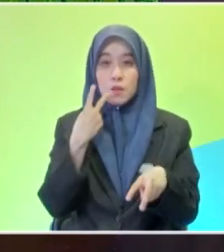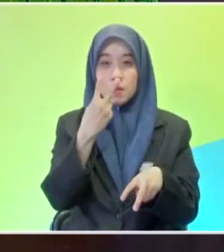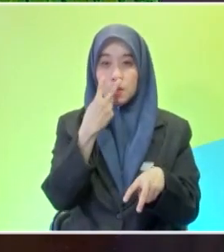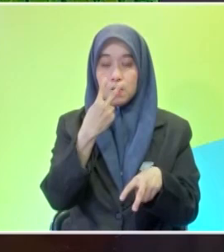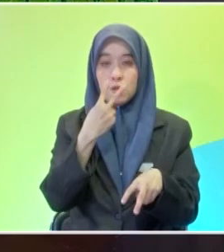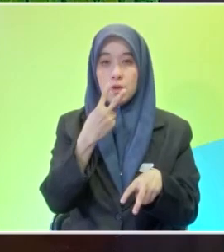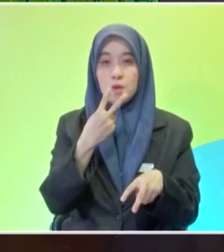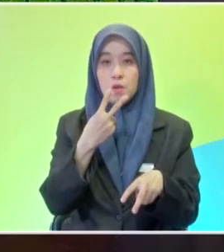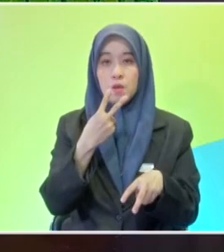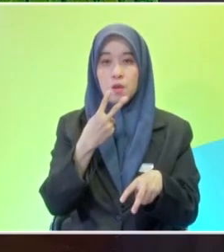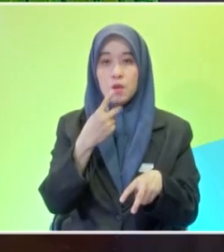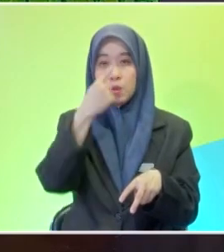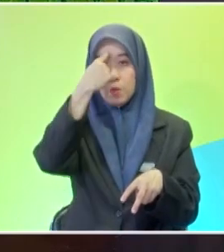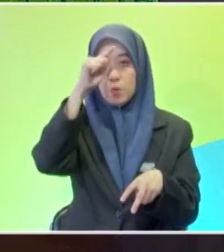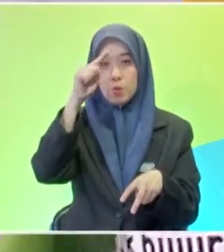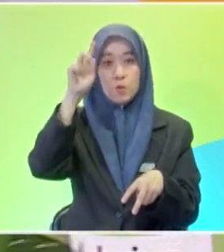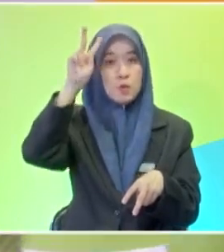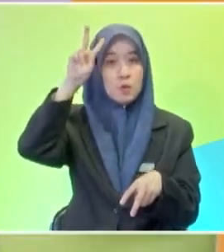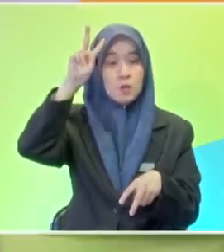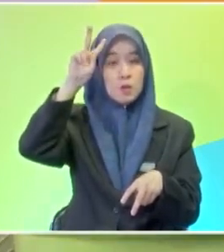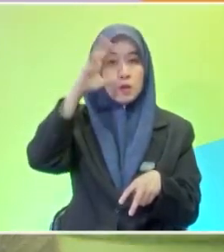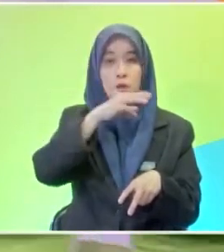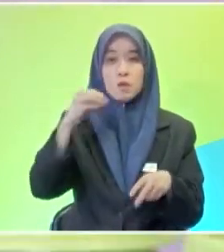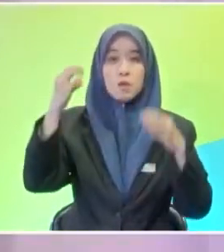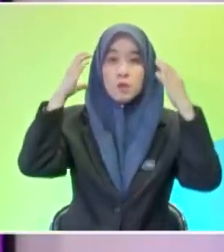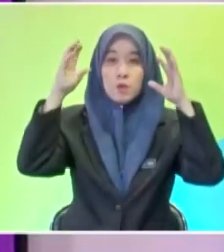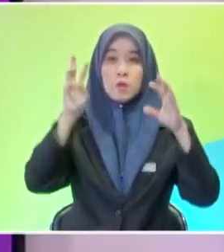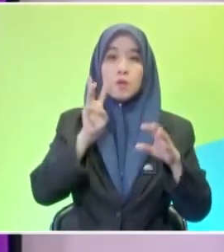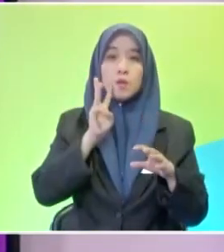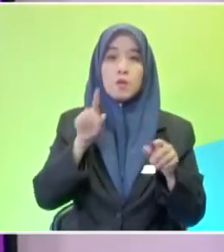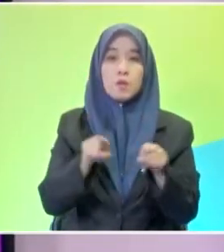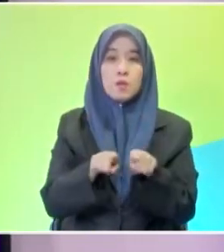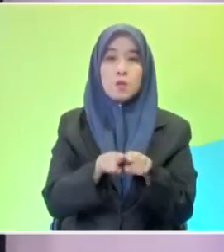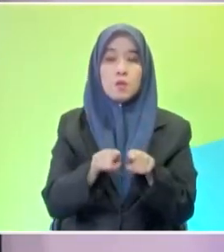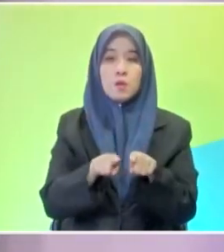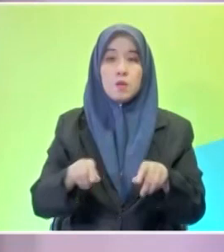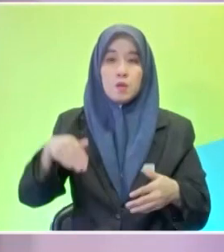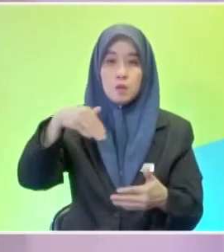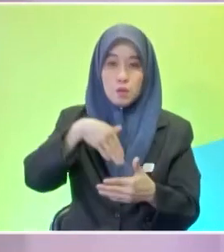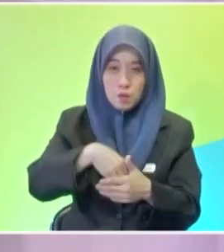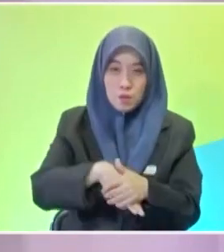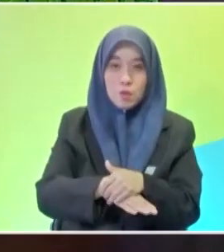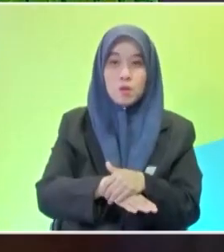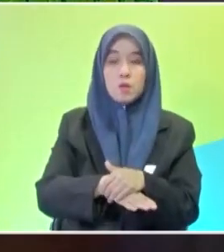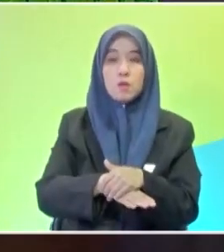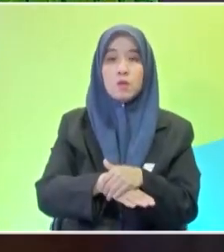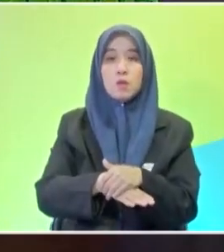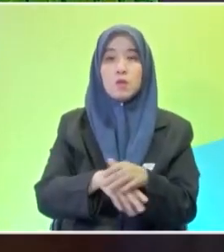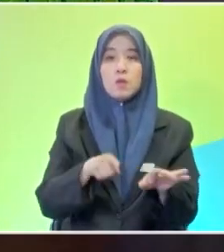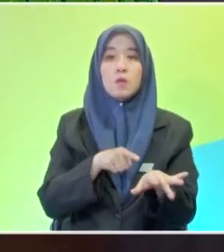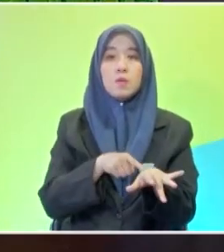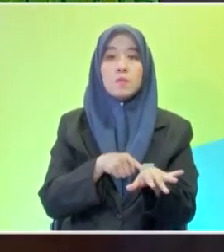Oke Untuk apaan Kristen sama-sama kita masuk ke daun dalam kumpulan